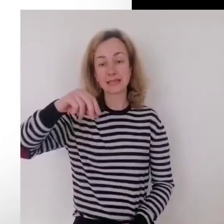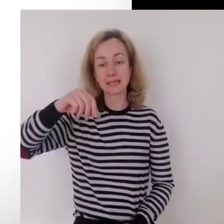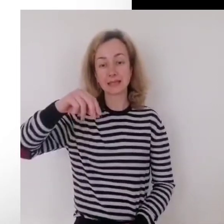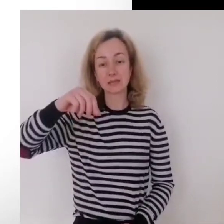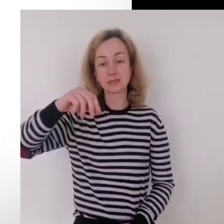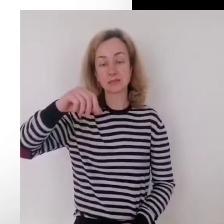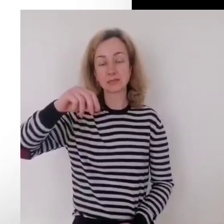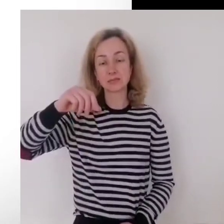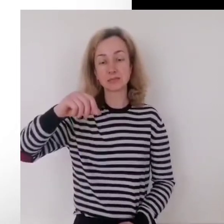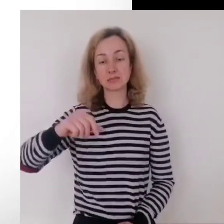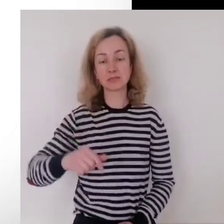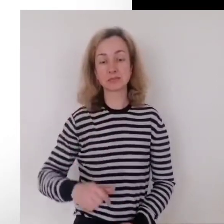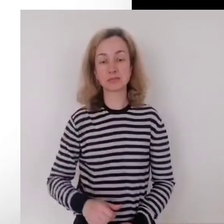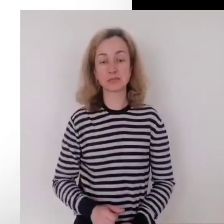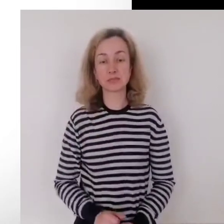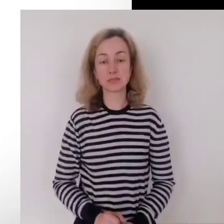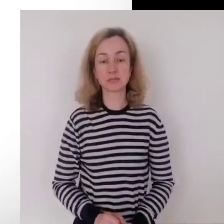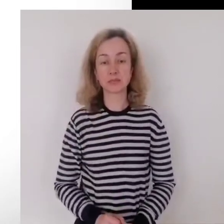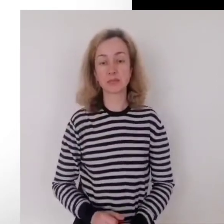сіль,